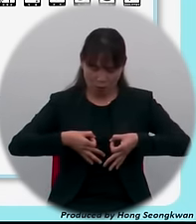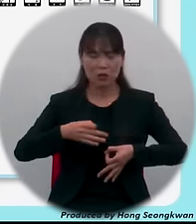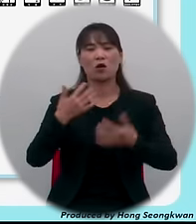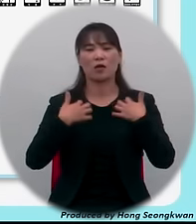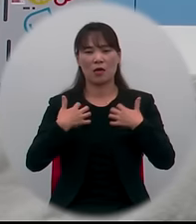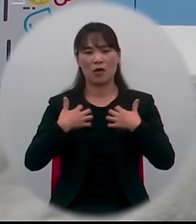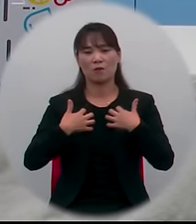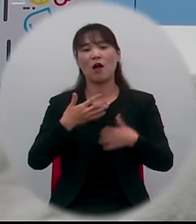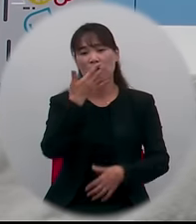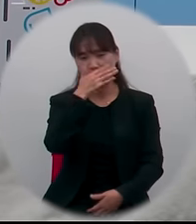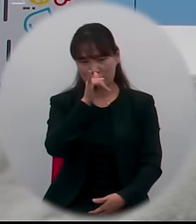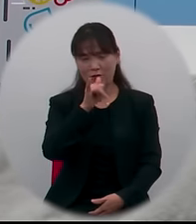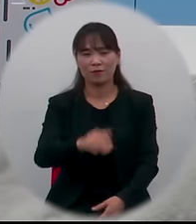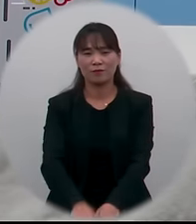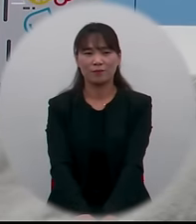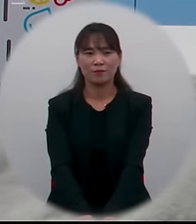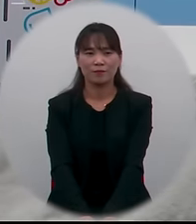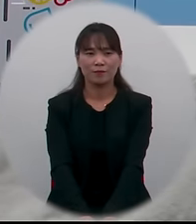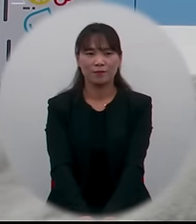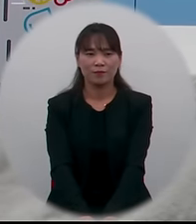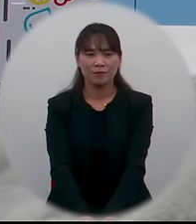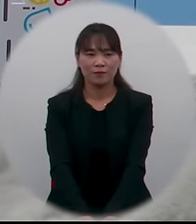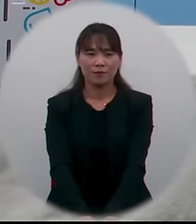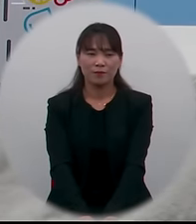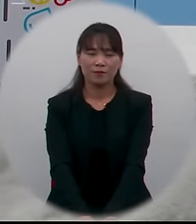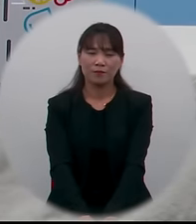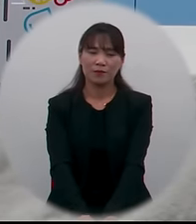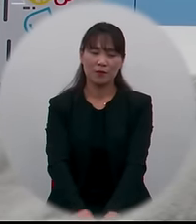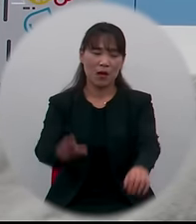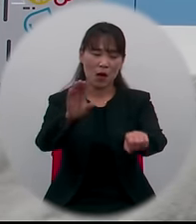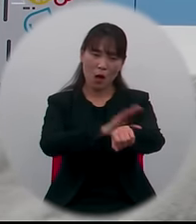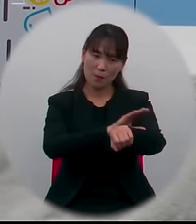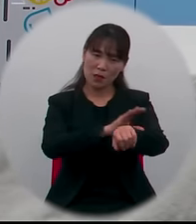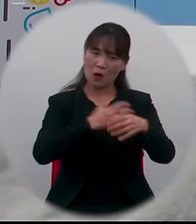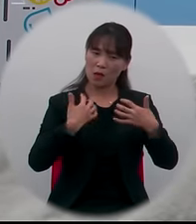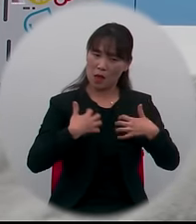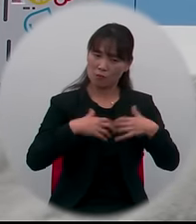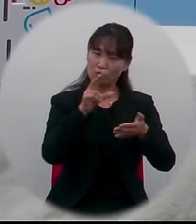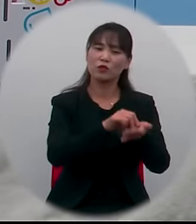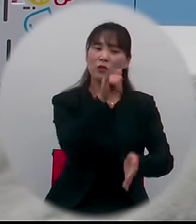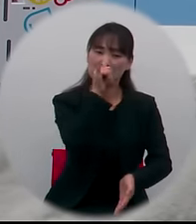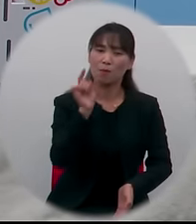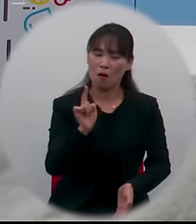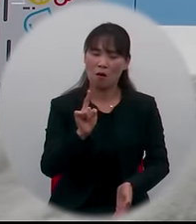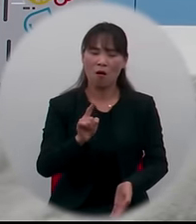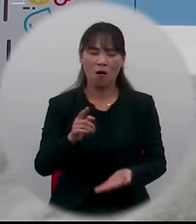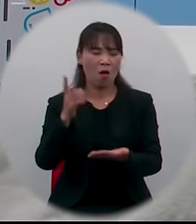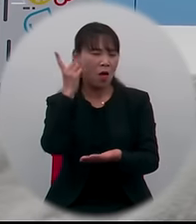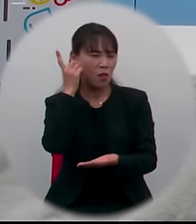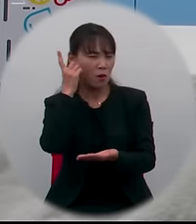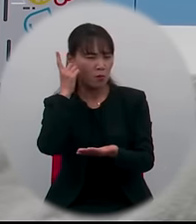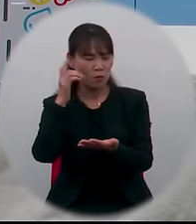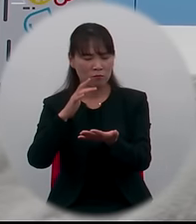자신의 태도를 느끼면서 게임하는 멋진 게임 유저가 될 수 있을 겁니다 그런데 pc 게임